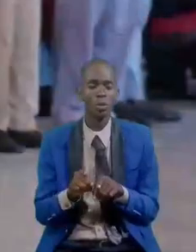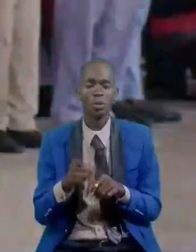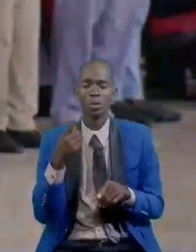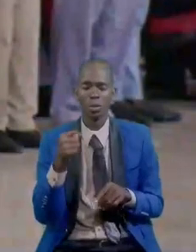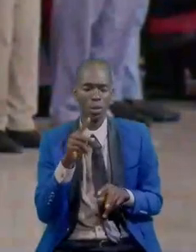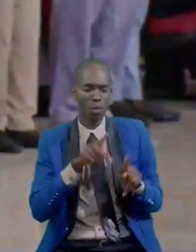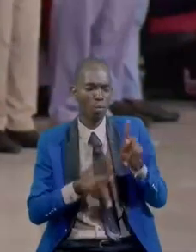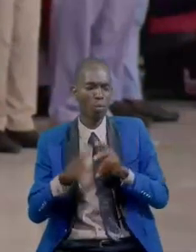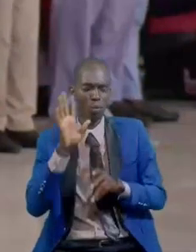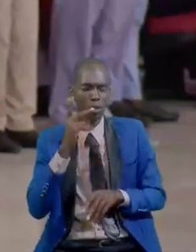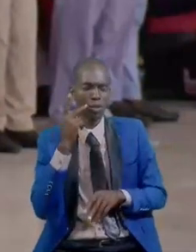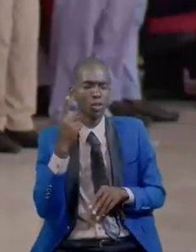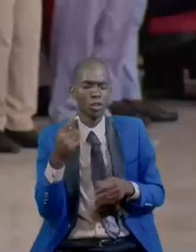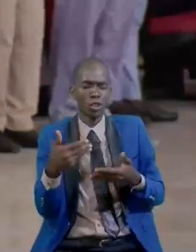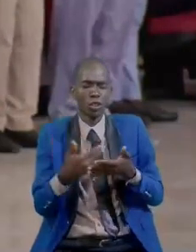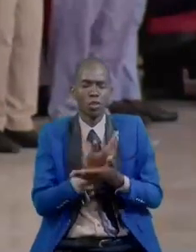les gens verront